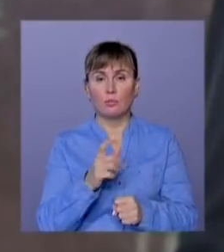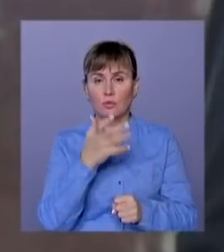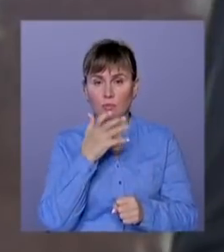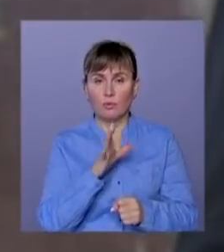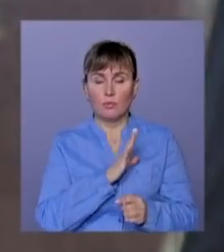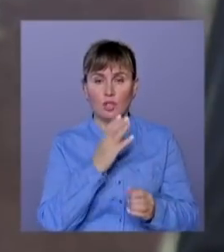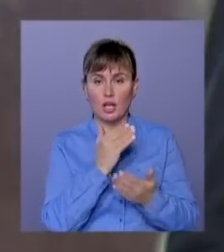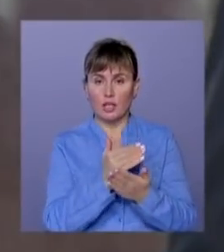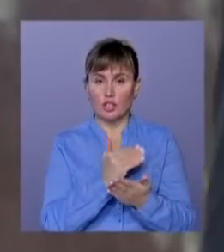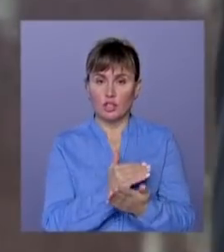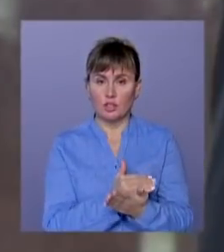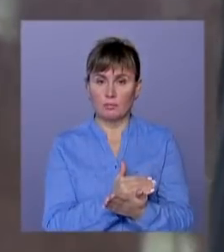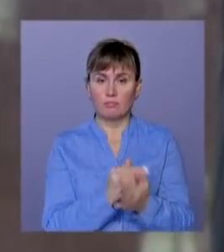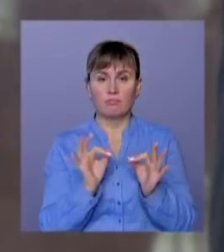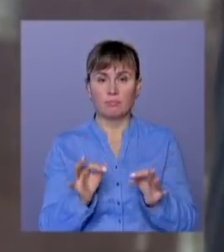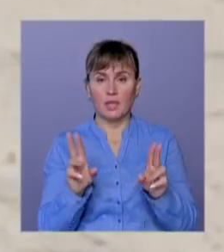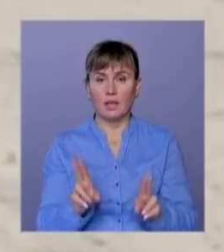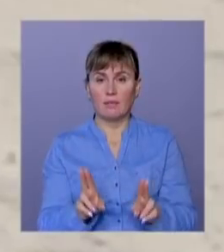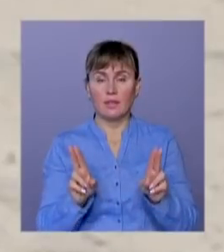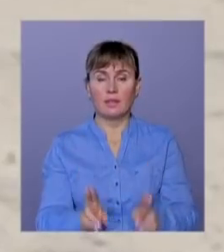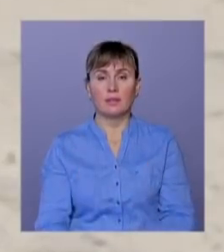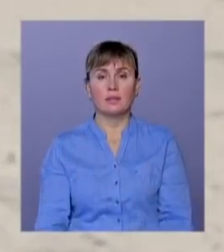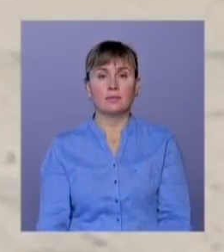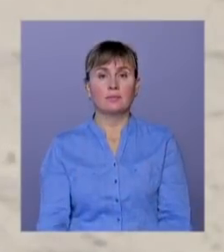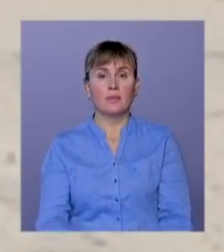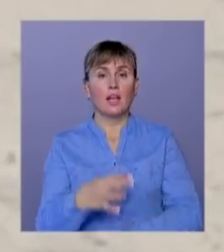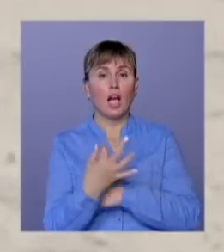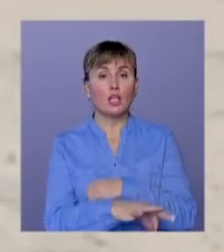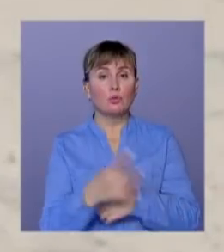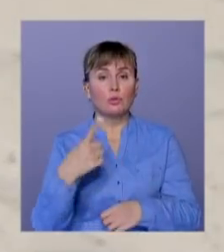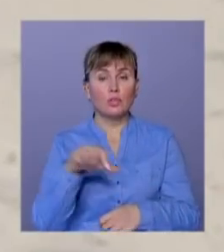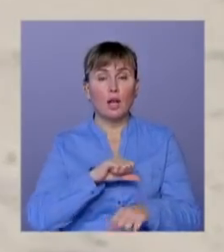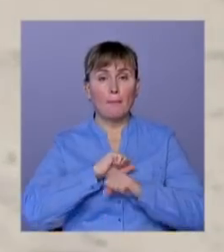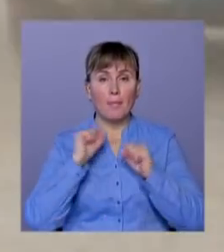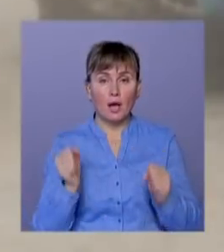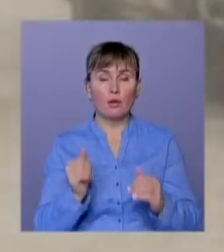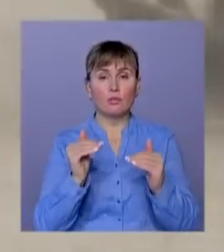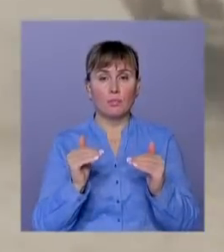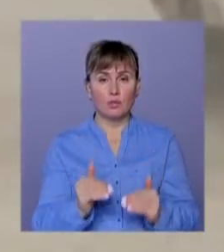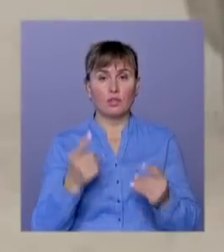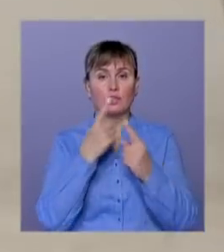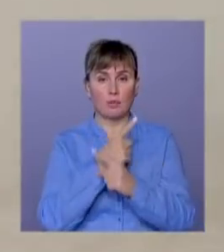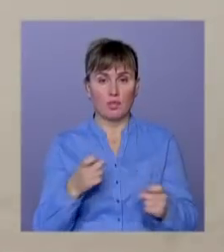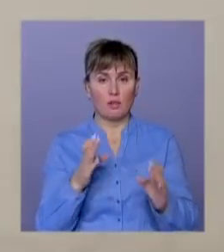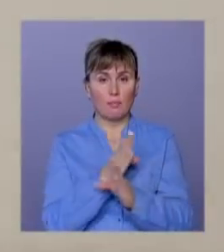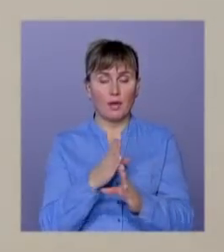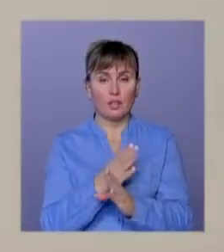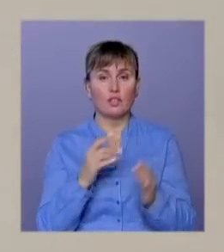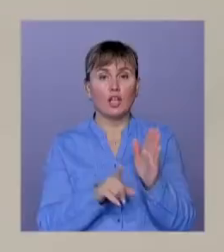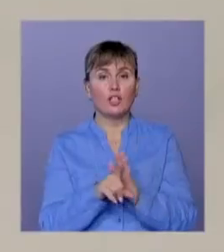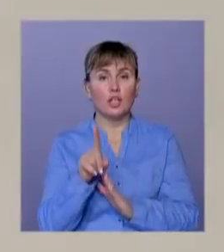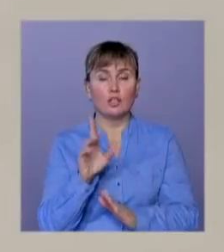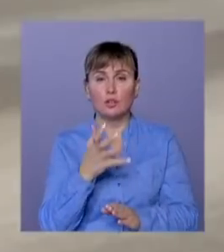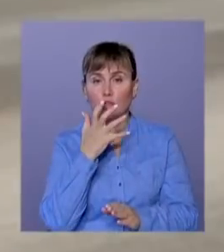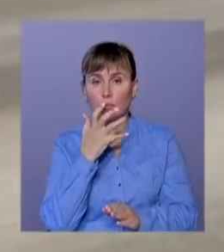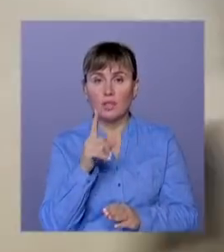режим в заданных параметрах. К концу недели морозы спадут, сообщили в Казгидромете. Сначала начнет